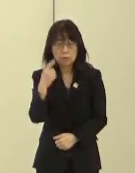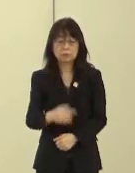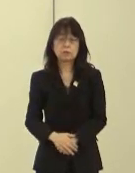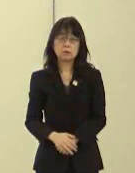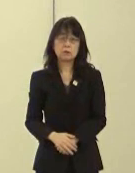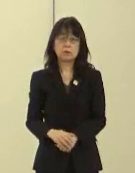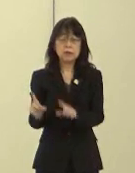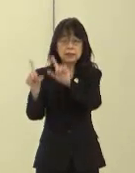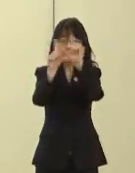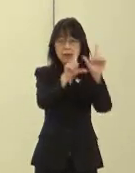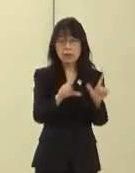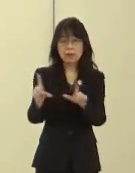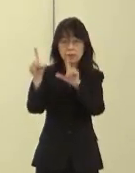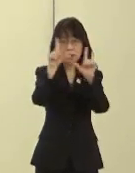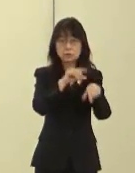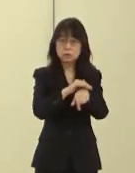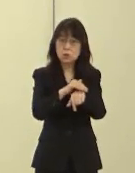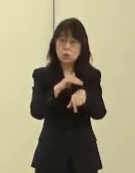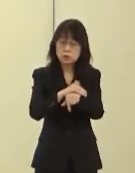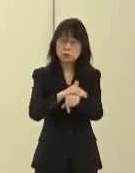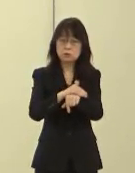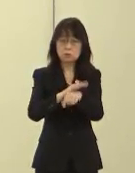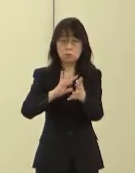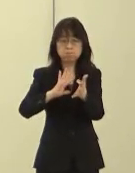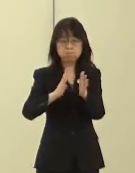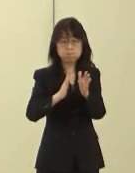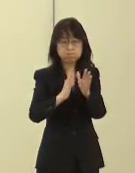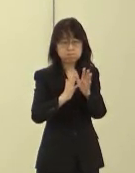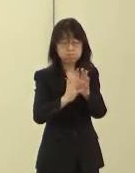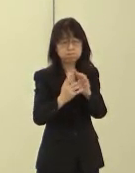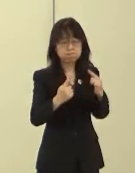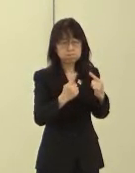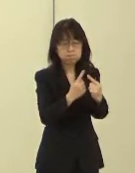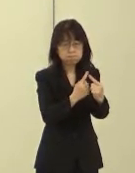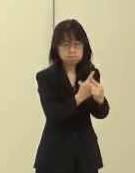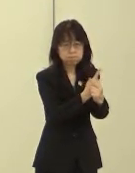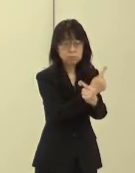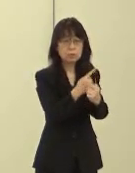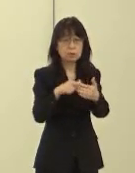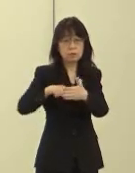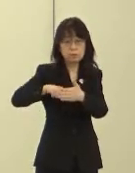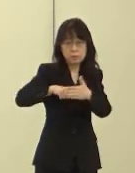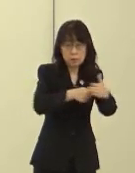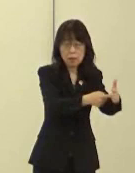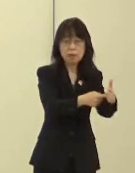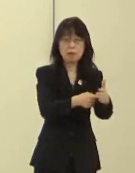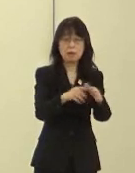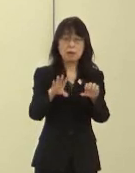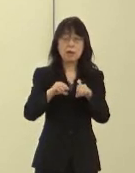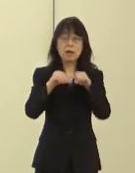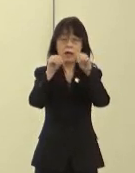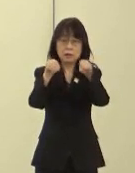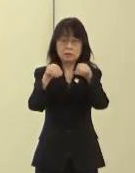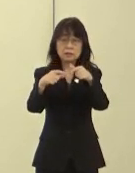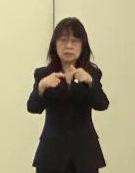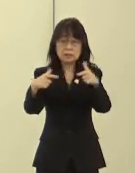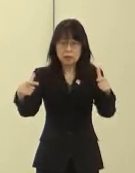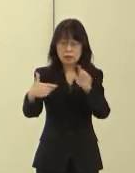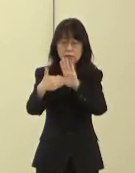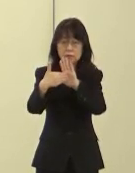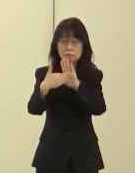した生活様式の変容をしていただくことで、感染拡大の防止と、それ